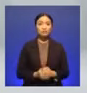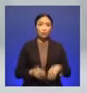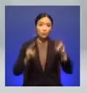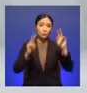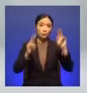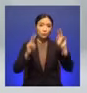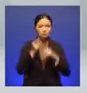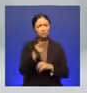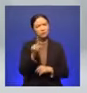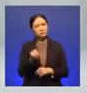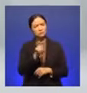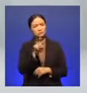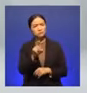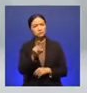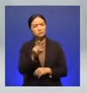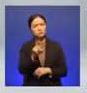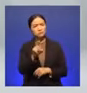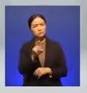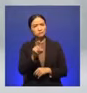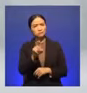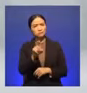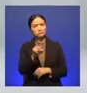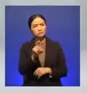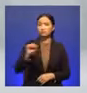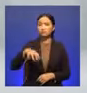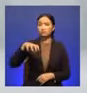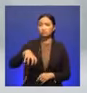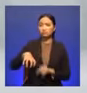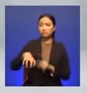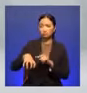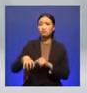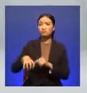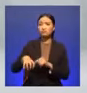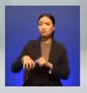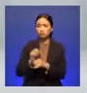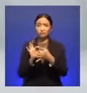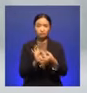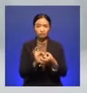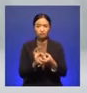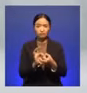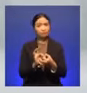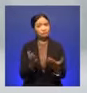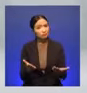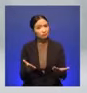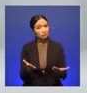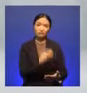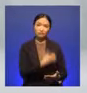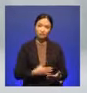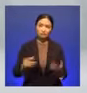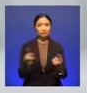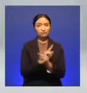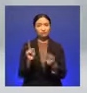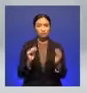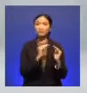นี้หลายท่านอาจจะสงสัยว่าเอ๊ะสสส.ทำเรื่องความเป็นธรรมทางสังคมและสุขภาพด้วยเหรอความจริงแล้วง